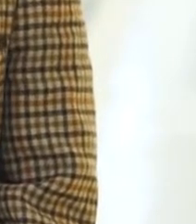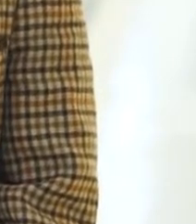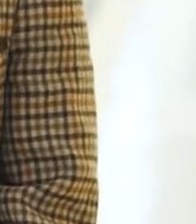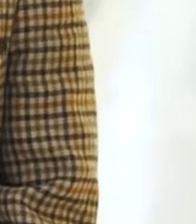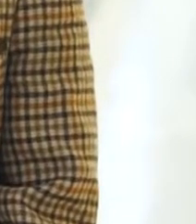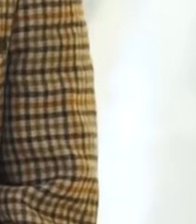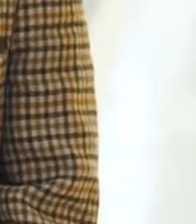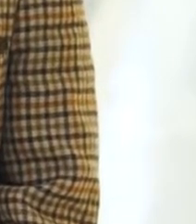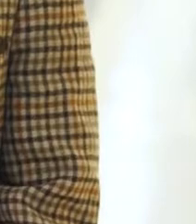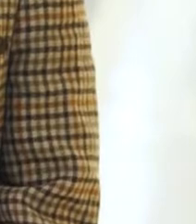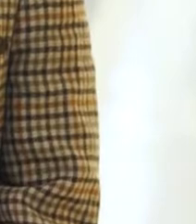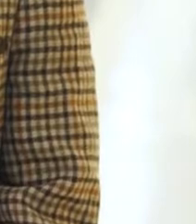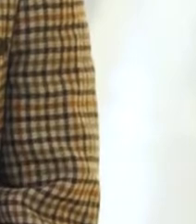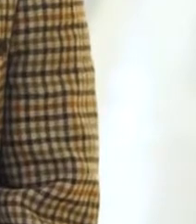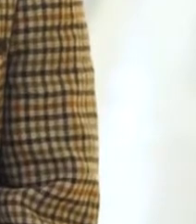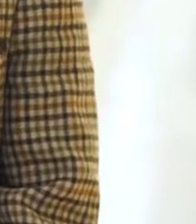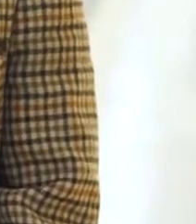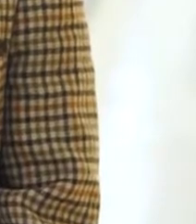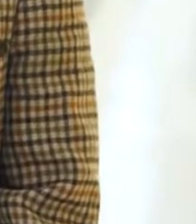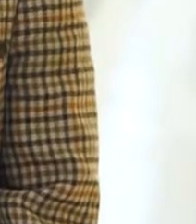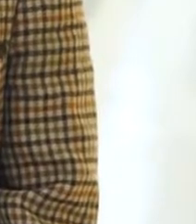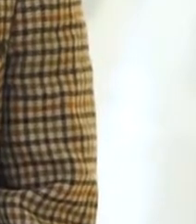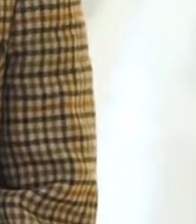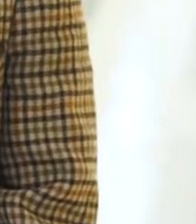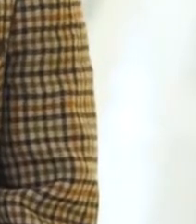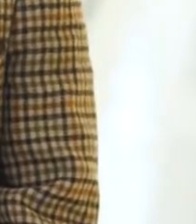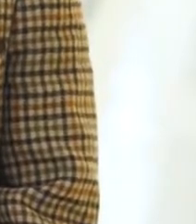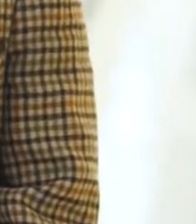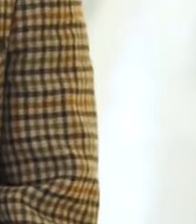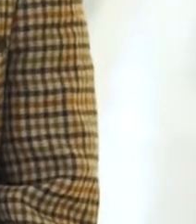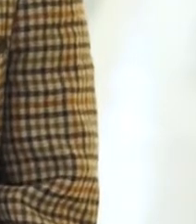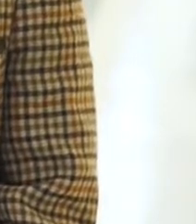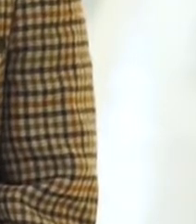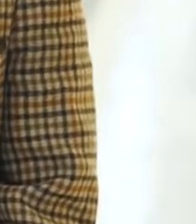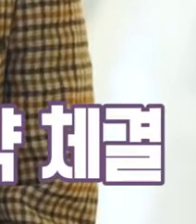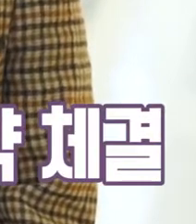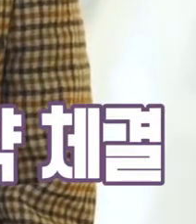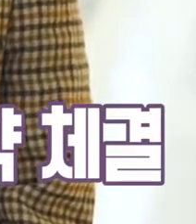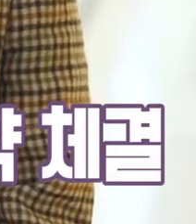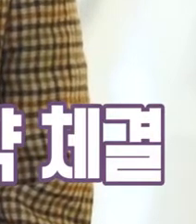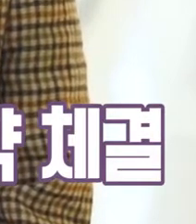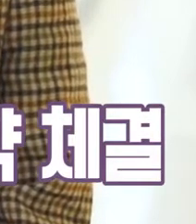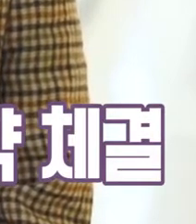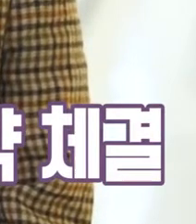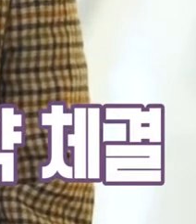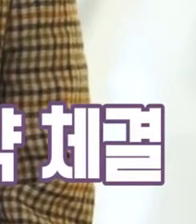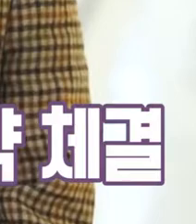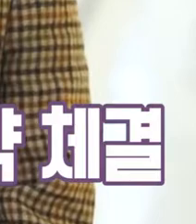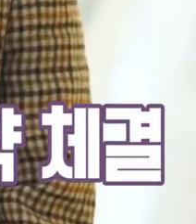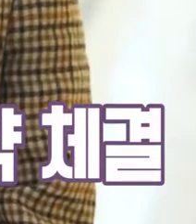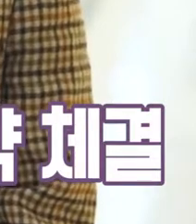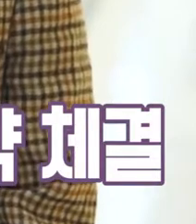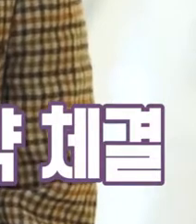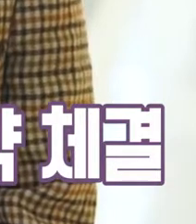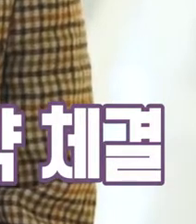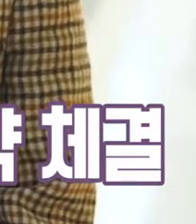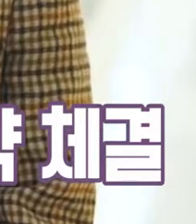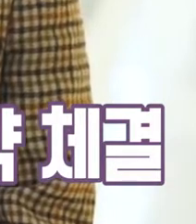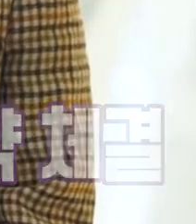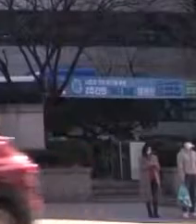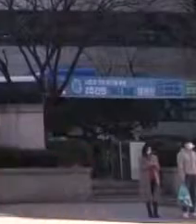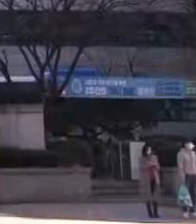올해도 강서경찰서, 강서양천교육지원청과 손을 잡고 보호지원 협조를 위한 업무협약을